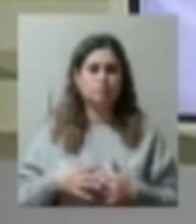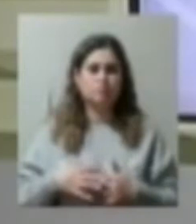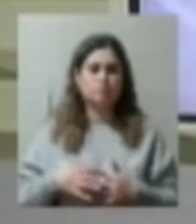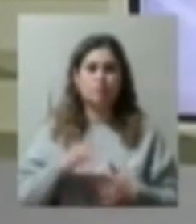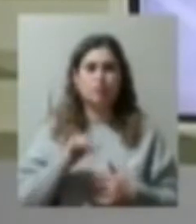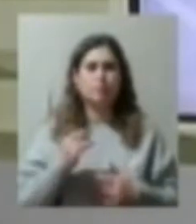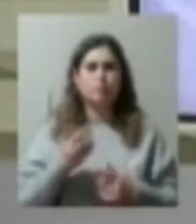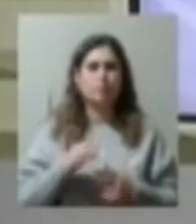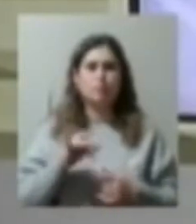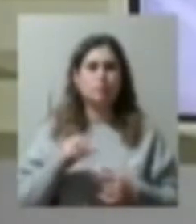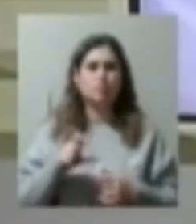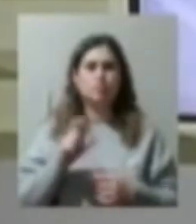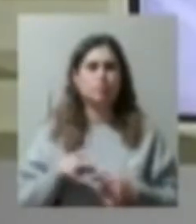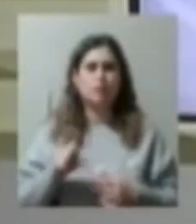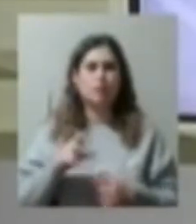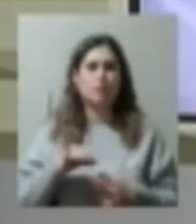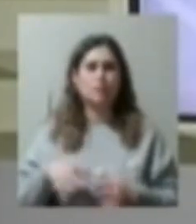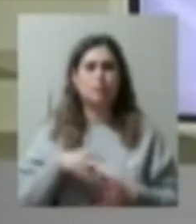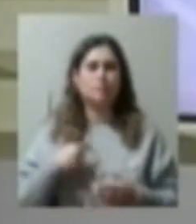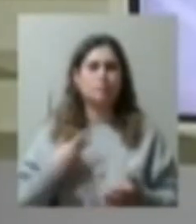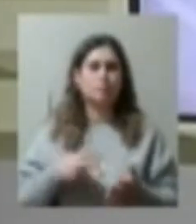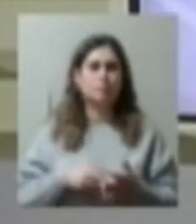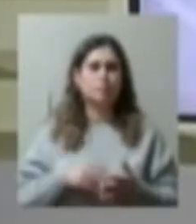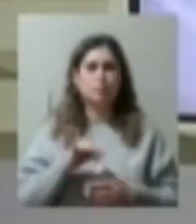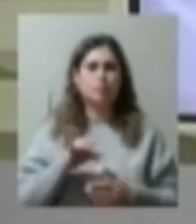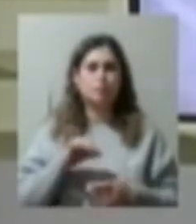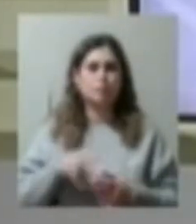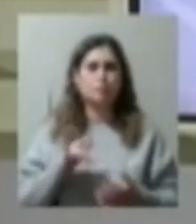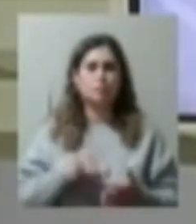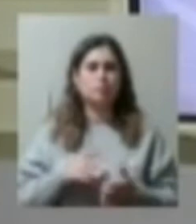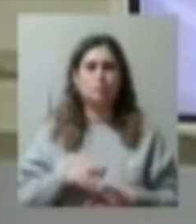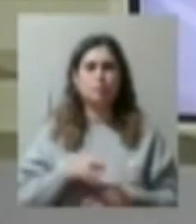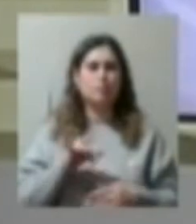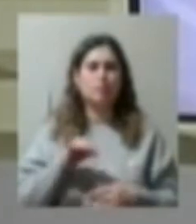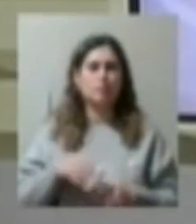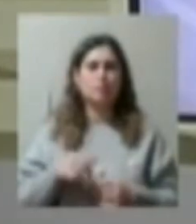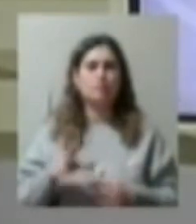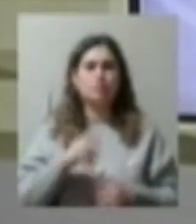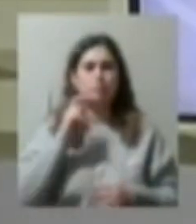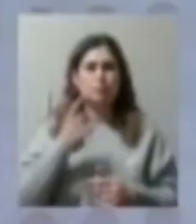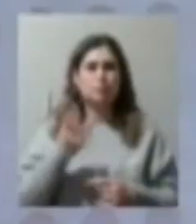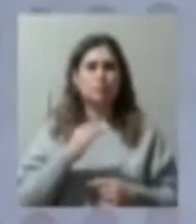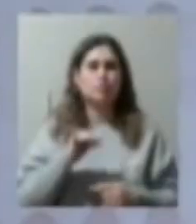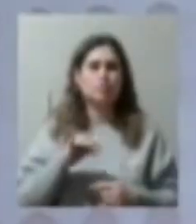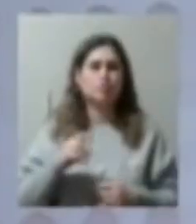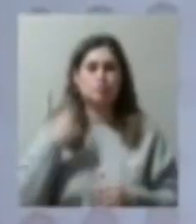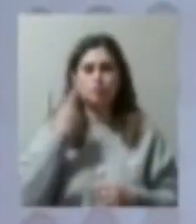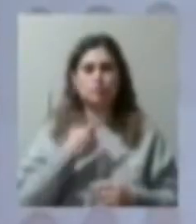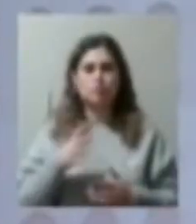ліквідації юридичної особи, але ми становимося підрозділом центрального апарату. І на всю Україну буде одне юридичне лице, але